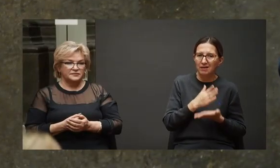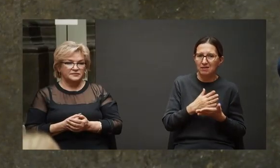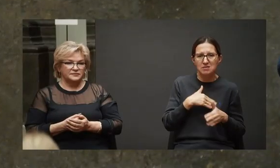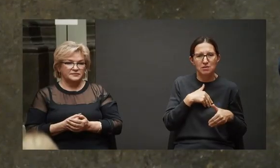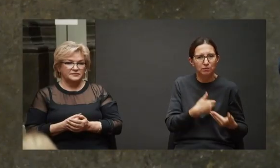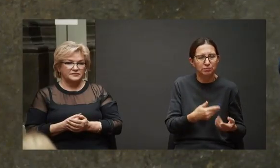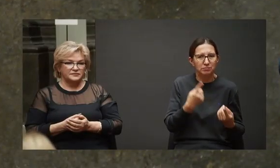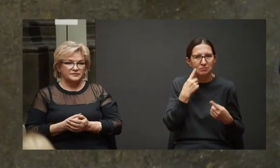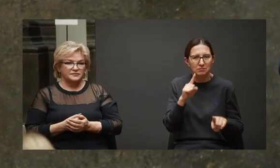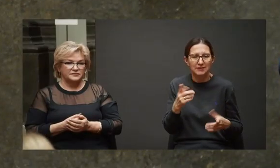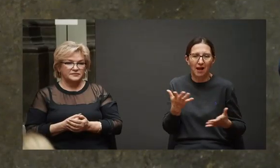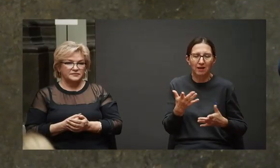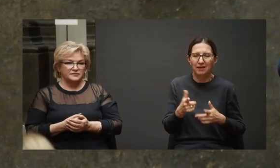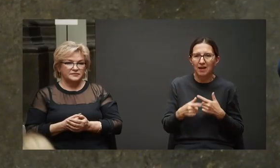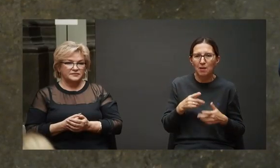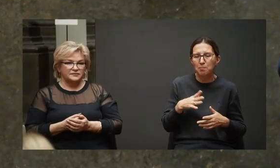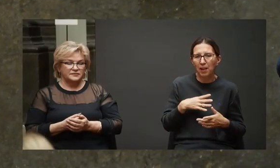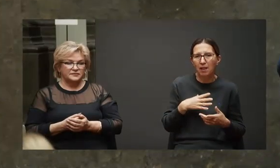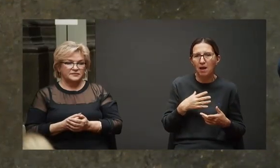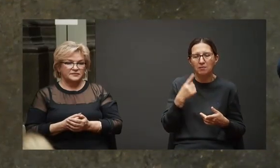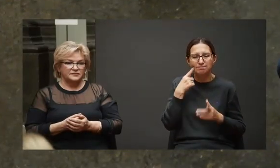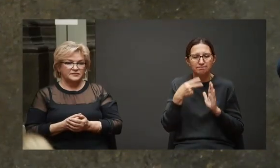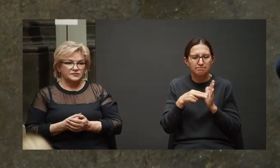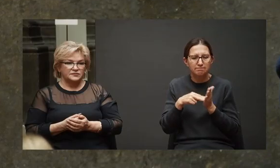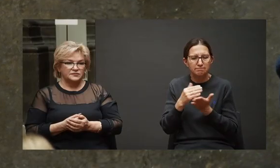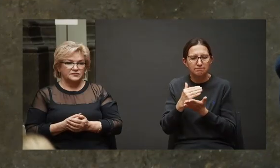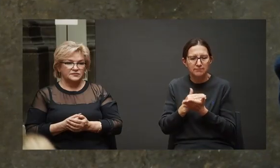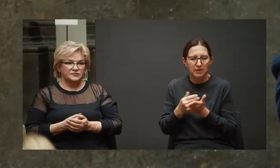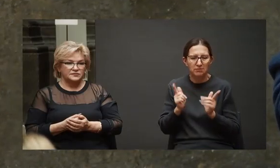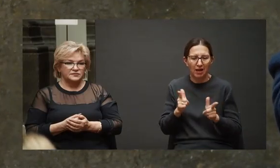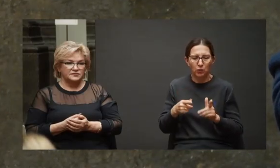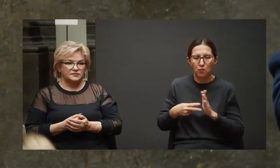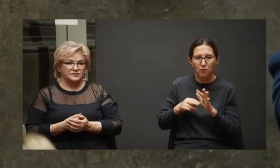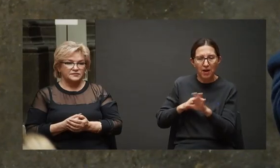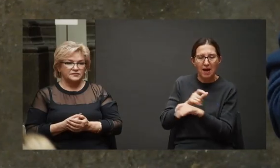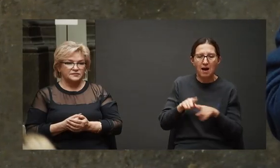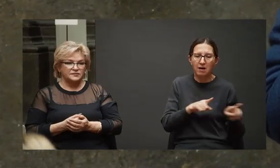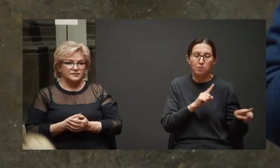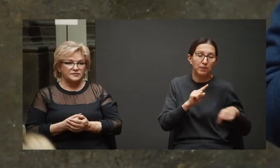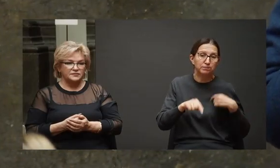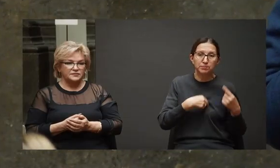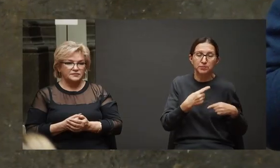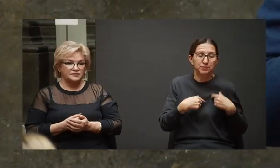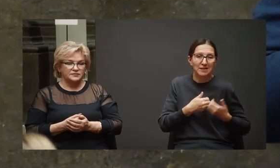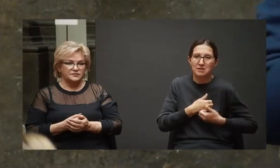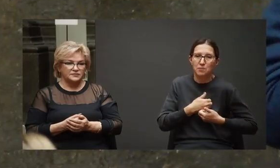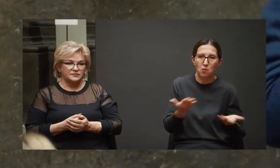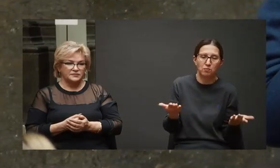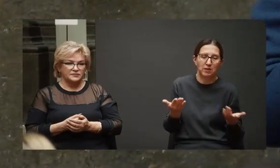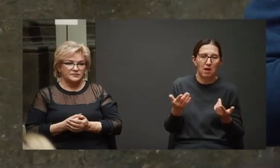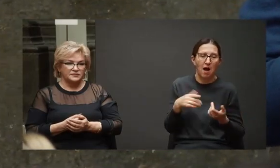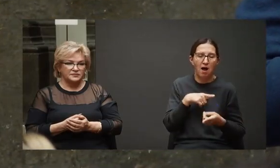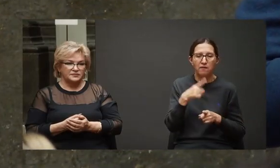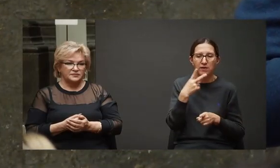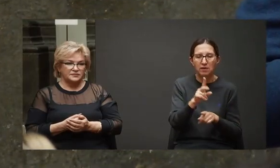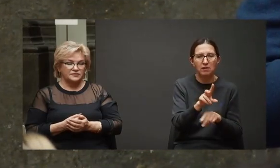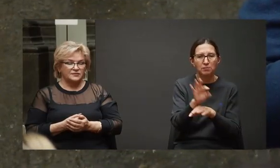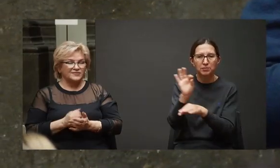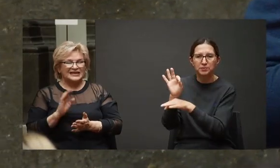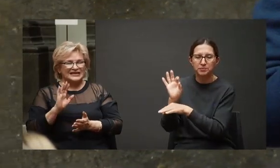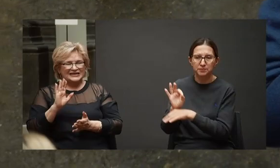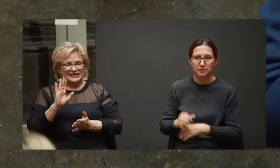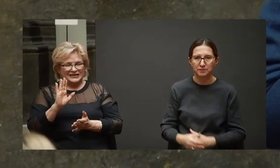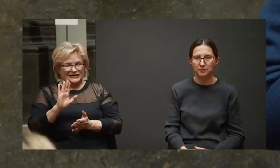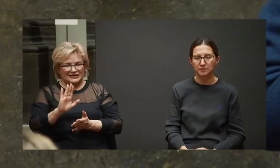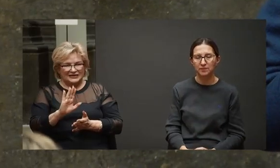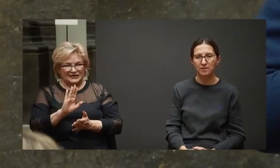варианты, или была какая-то спланированная хореография, или были экспромты, которые там повторялись, вы потом выбирали? Вот, нет, вот нет, как смотрите,